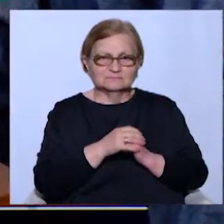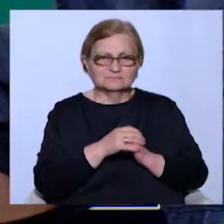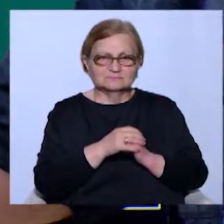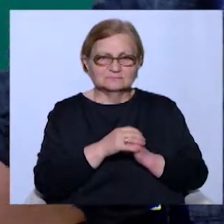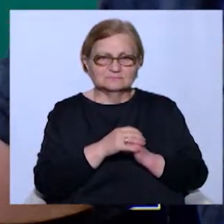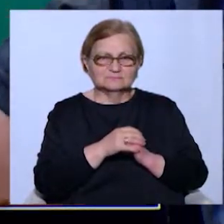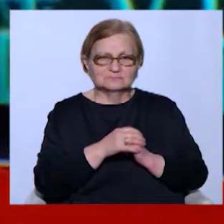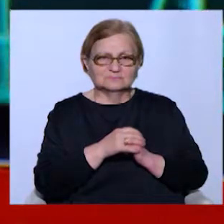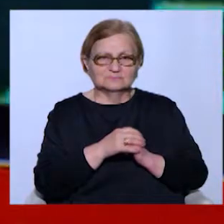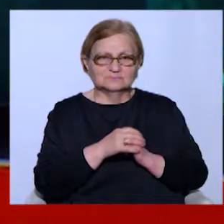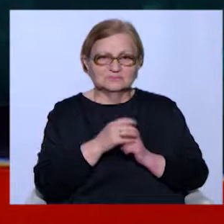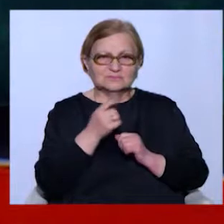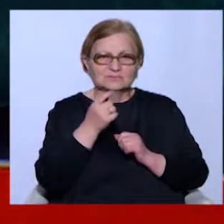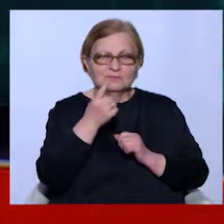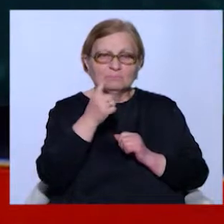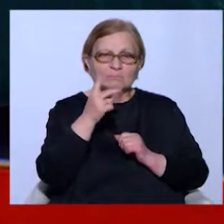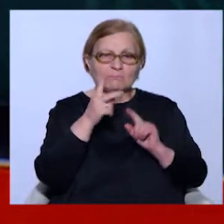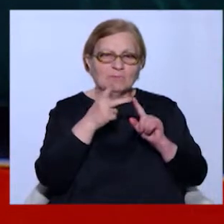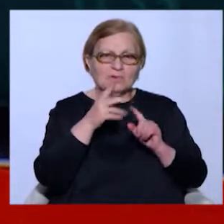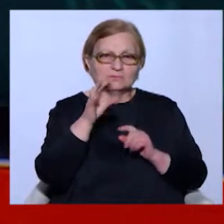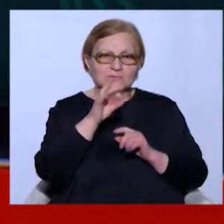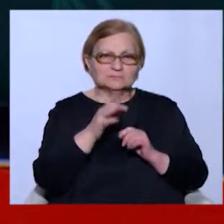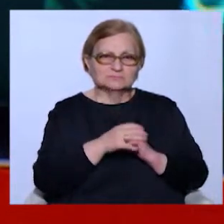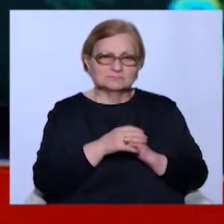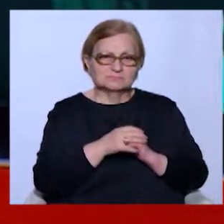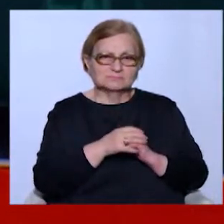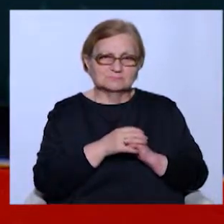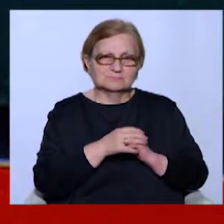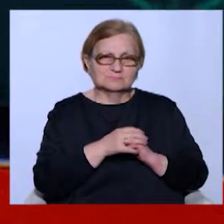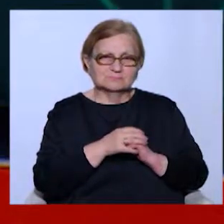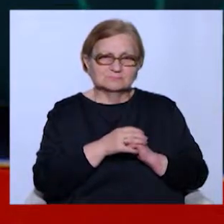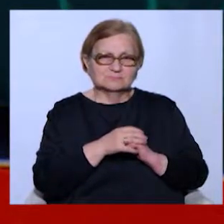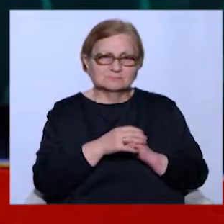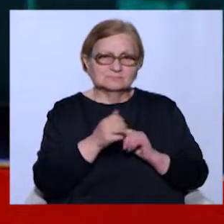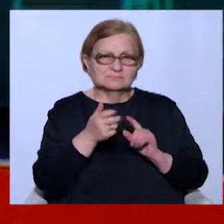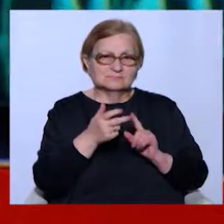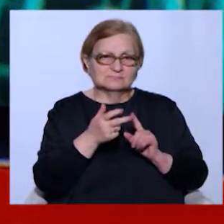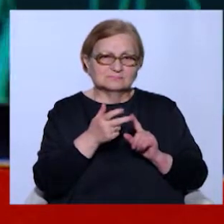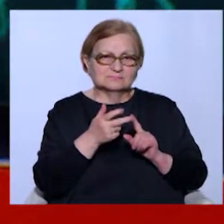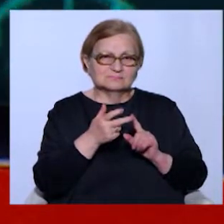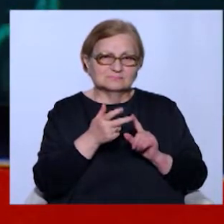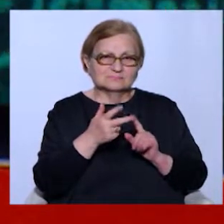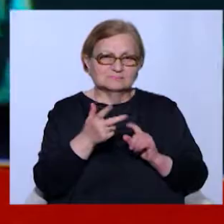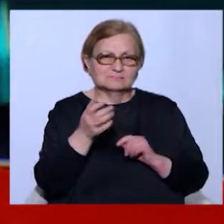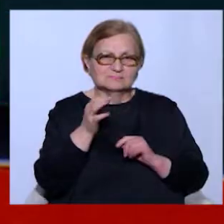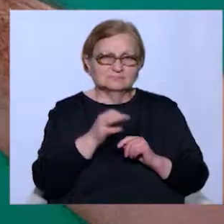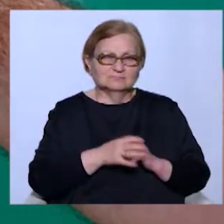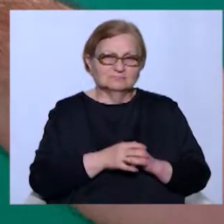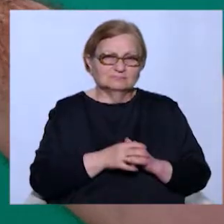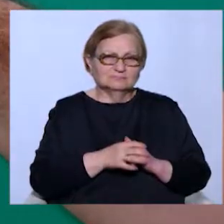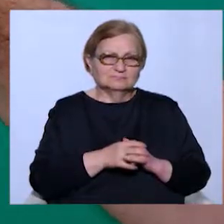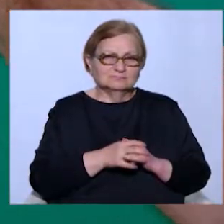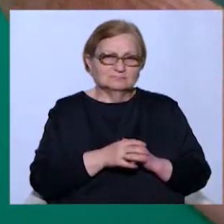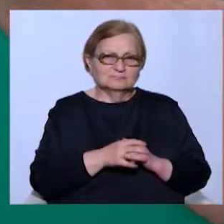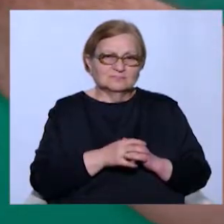და ერთი წრე ცოტა ზემოთ დავხატოთ. აი ასე. შემდეგ ერთი წრე კიდევ ზემოთ